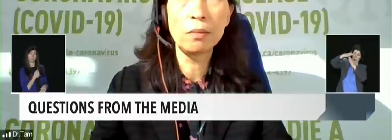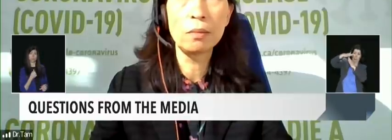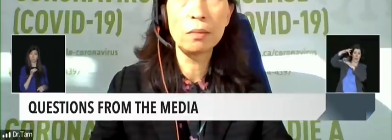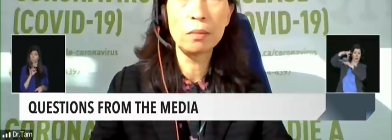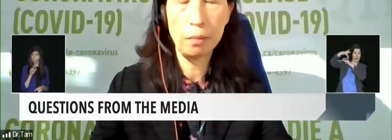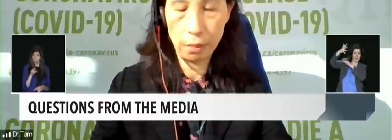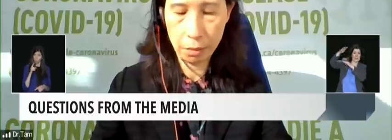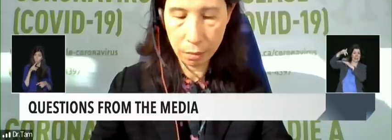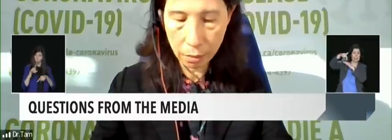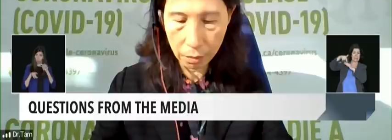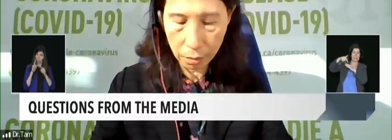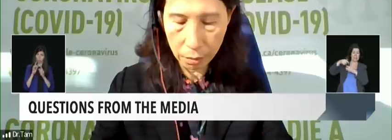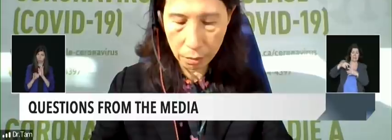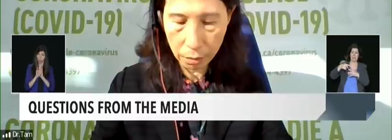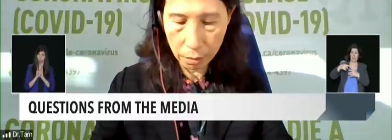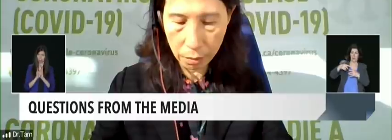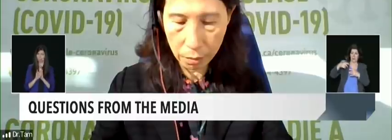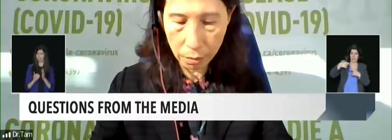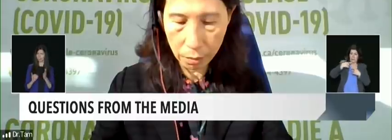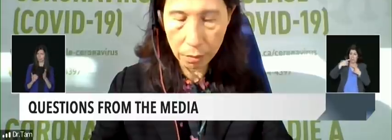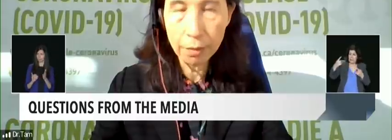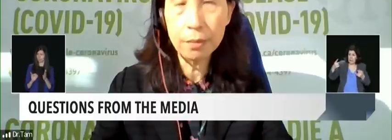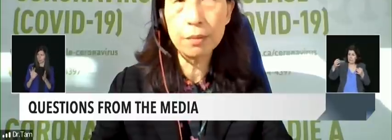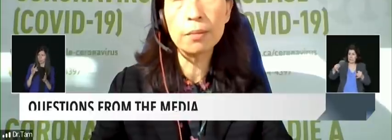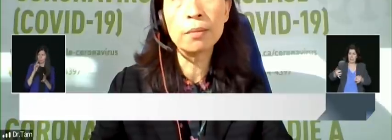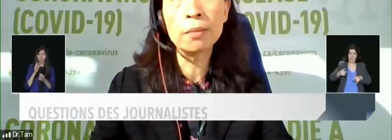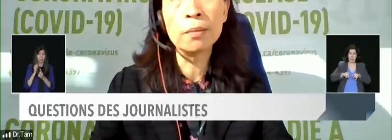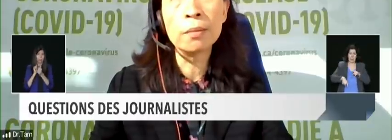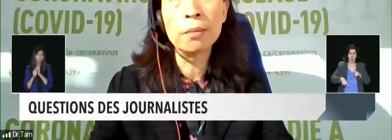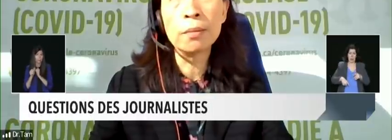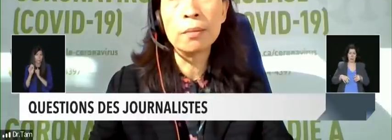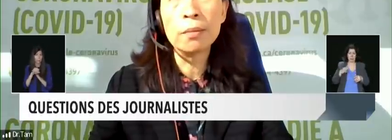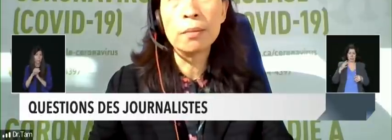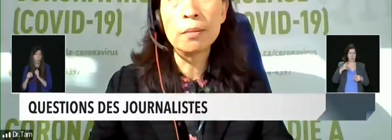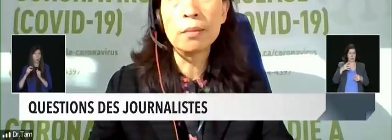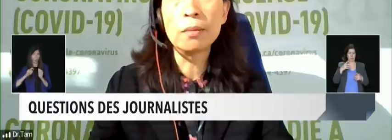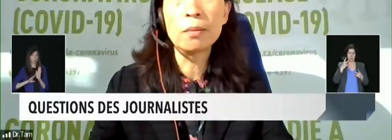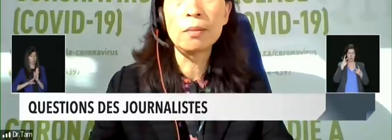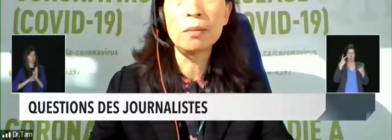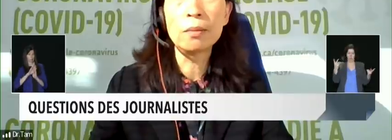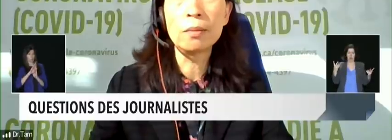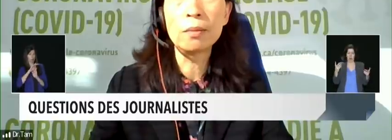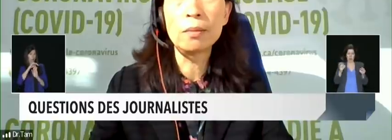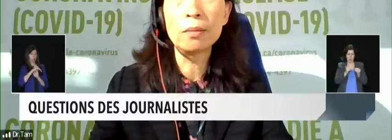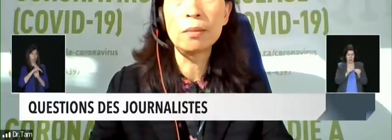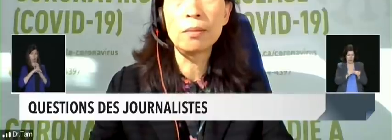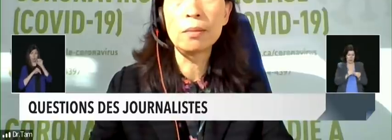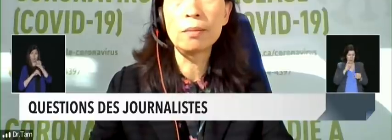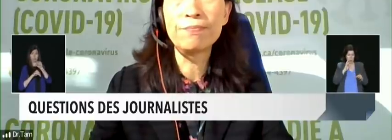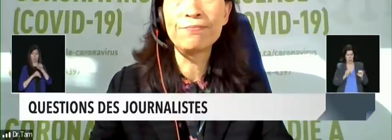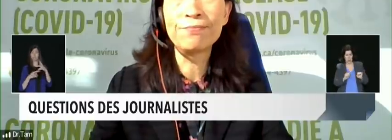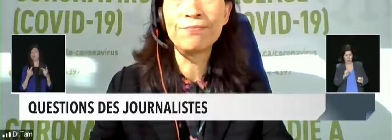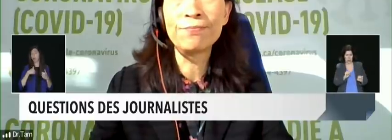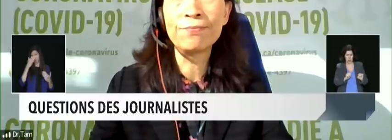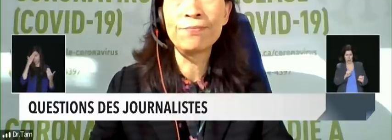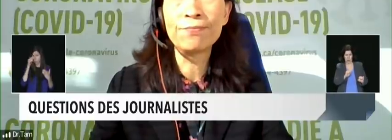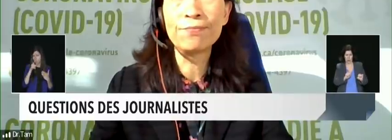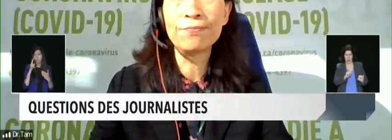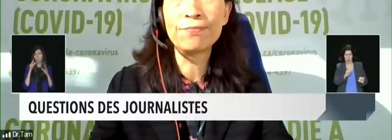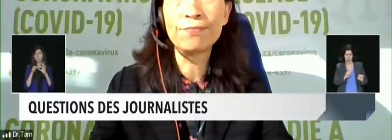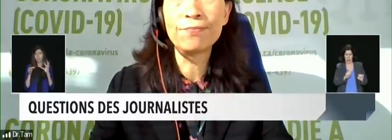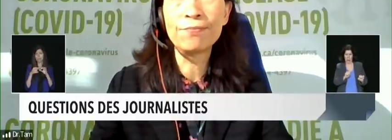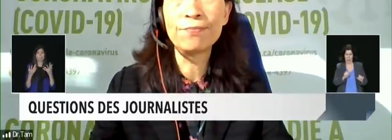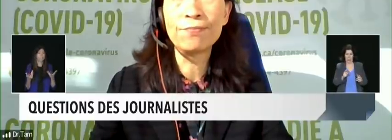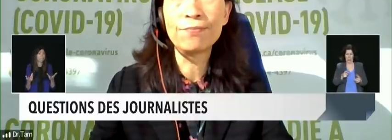je comprends qu'il encore une infertile par rapport aux données est-ce qu'on devrait tout de même essayer de garder les mesures